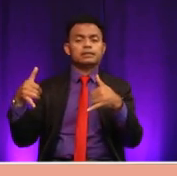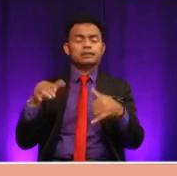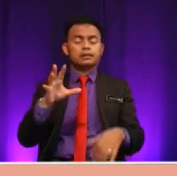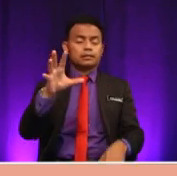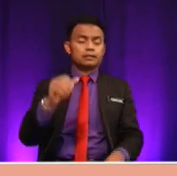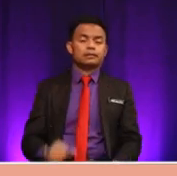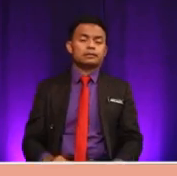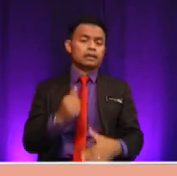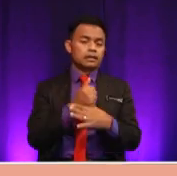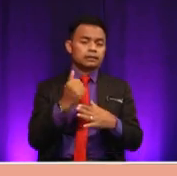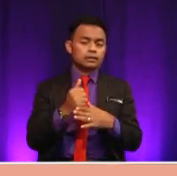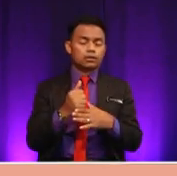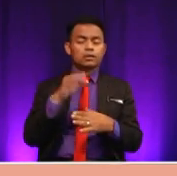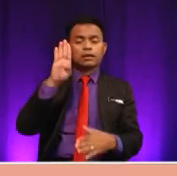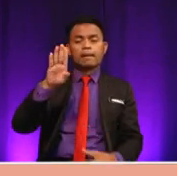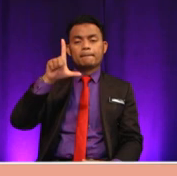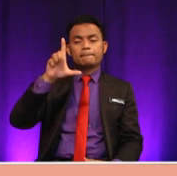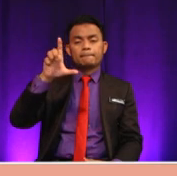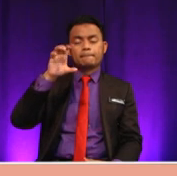tidak tahu komponen